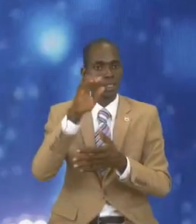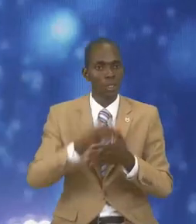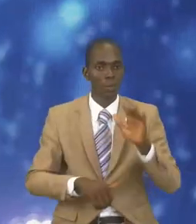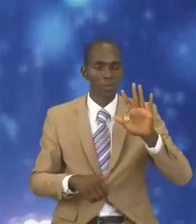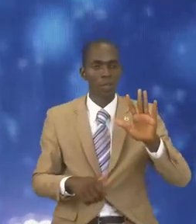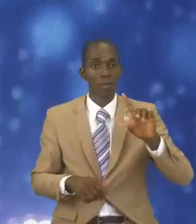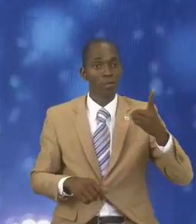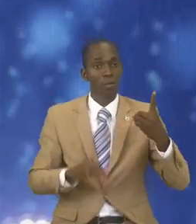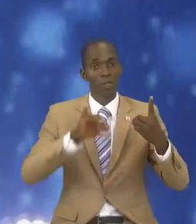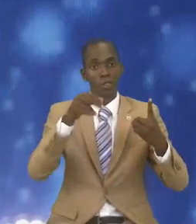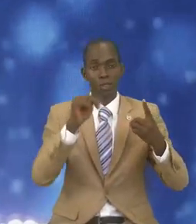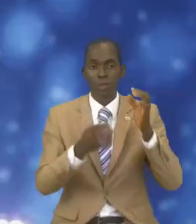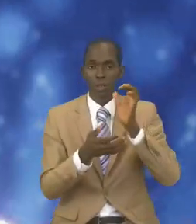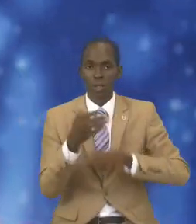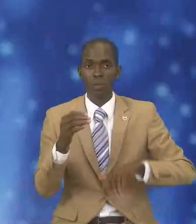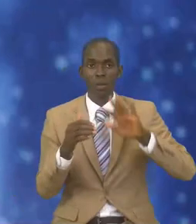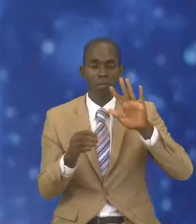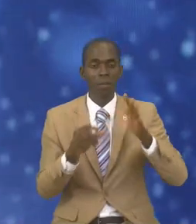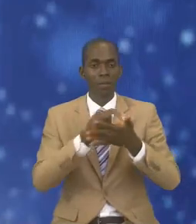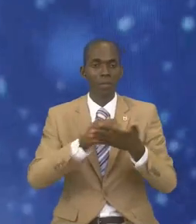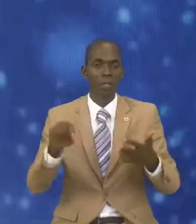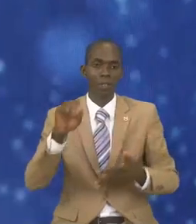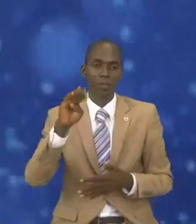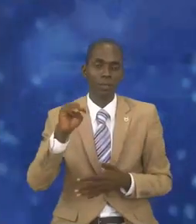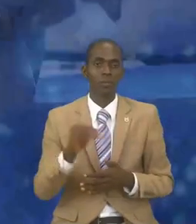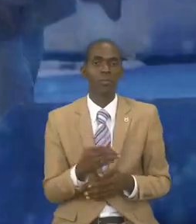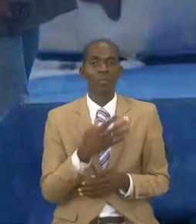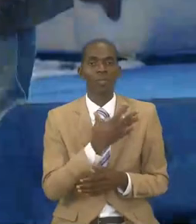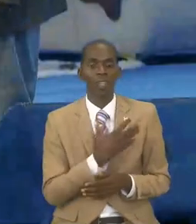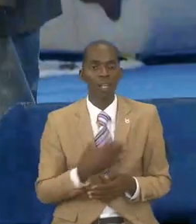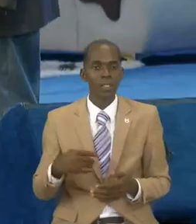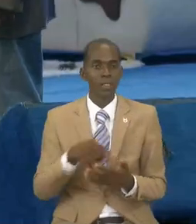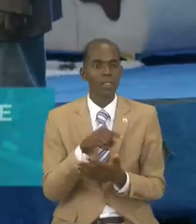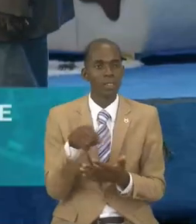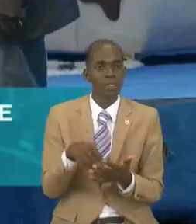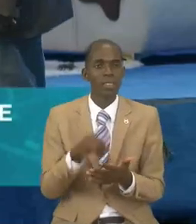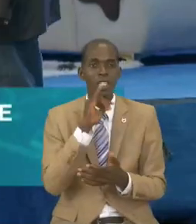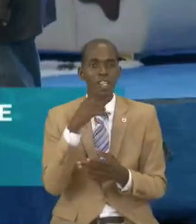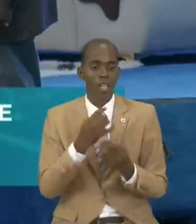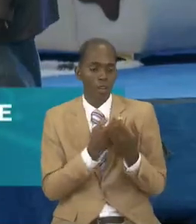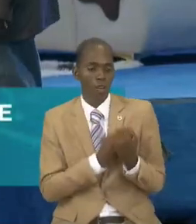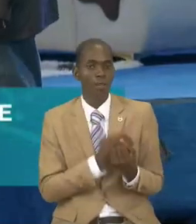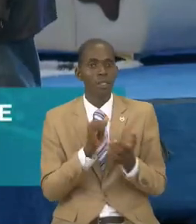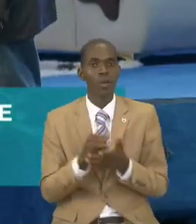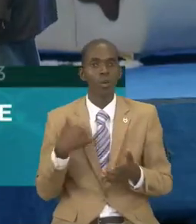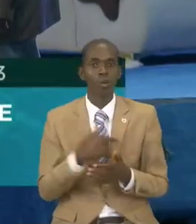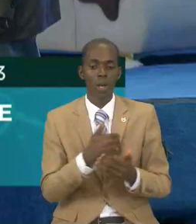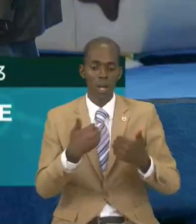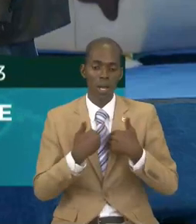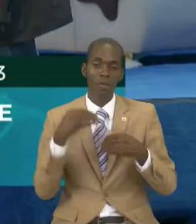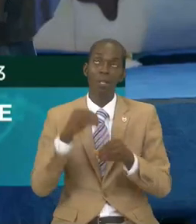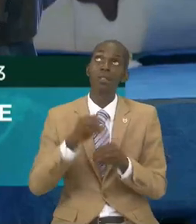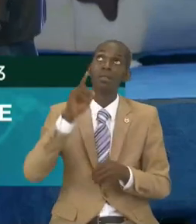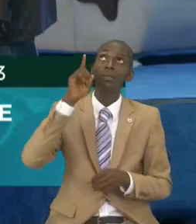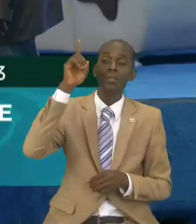Chapitre 5, verset 14. Chapitre 5, 14. Nous avons auprès de lui cette assurance que si